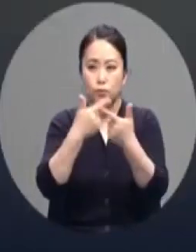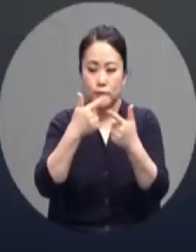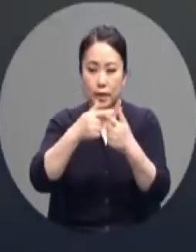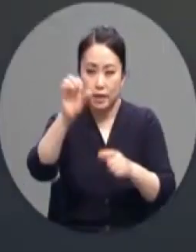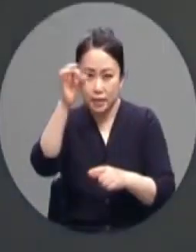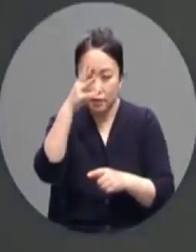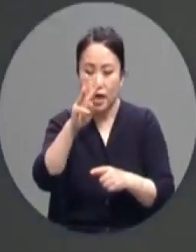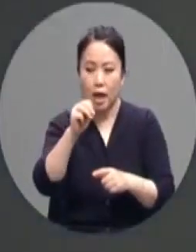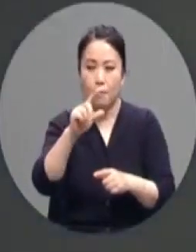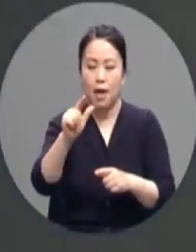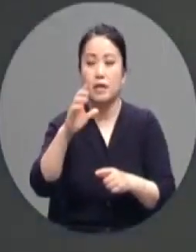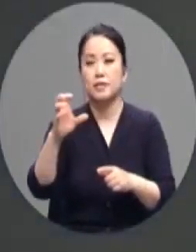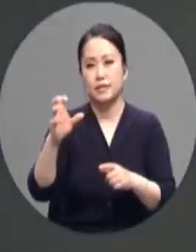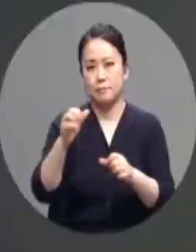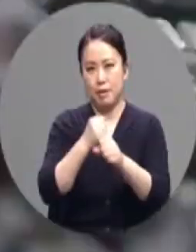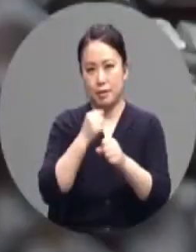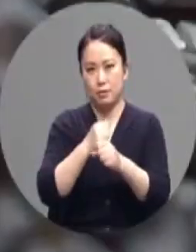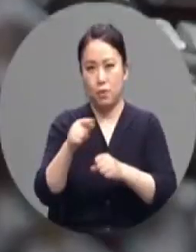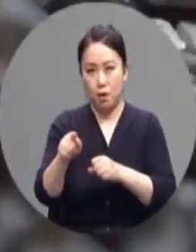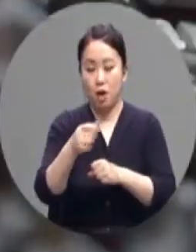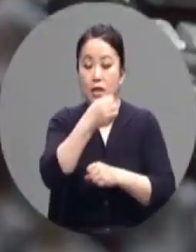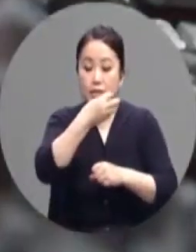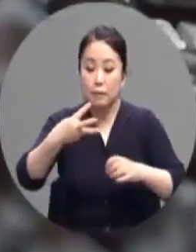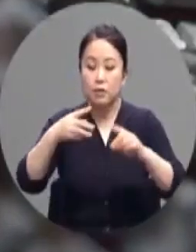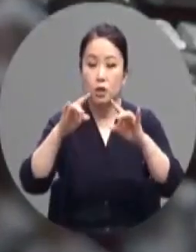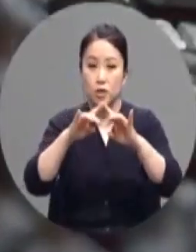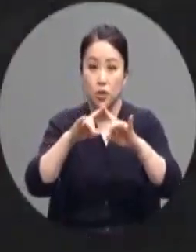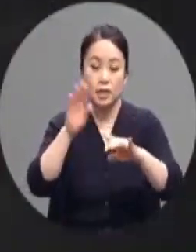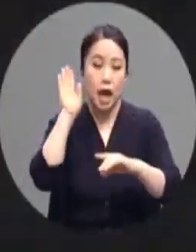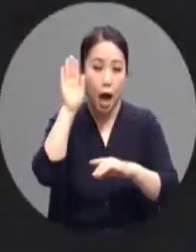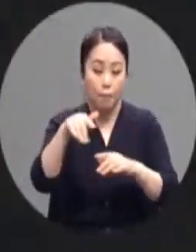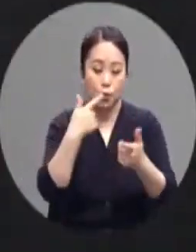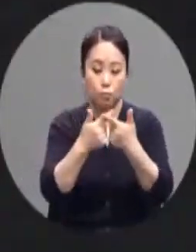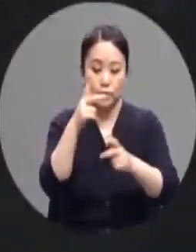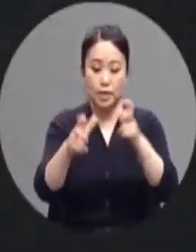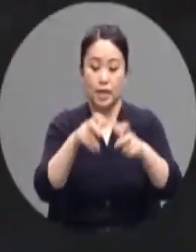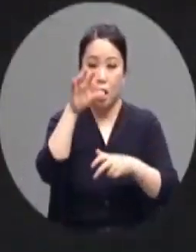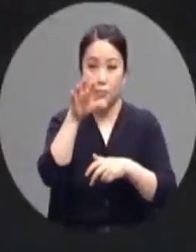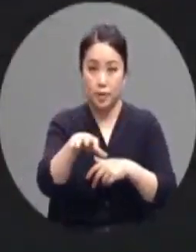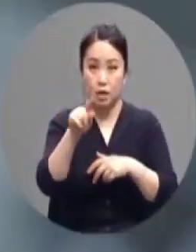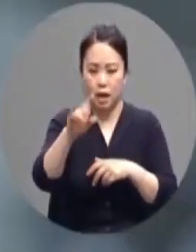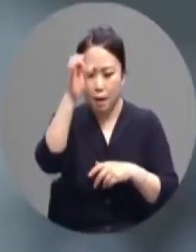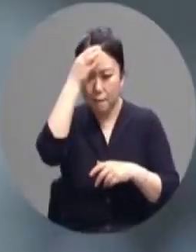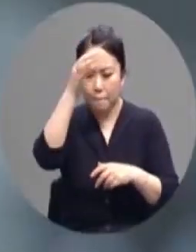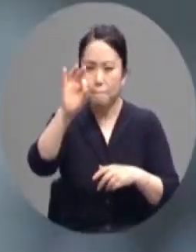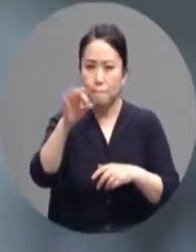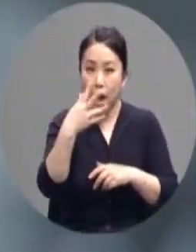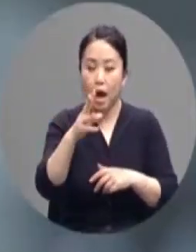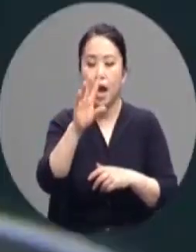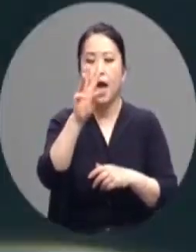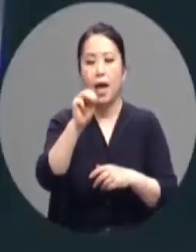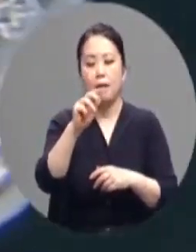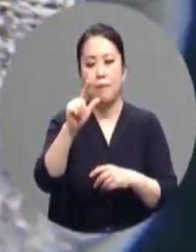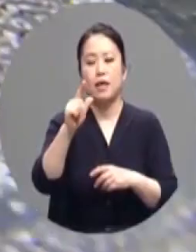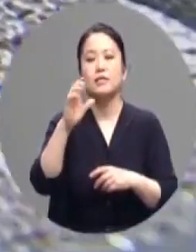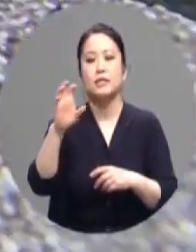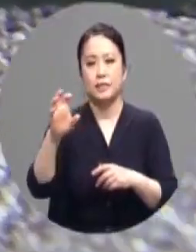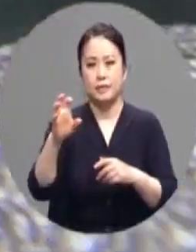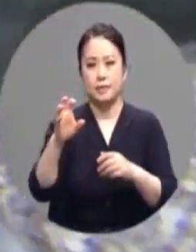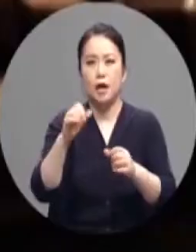투입해 삼성전기는 앞으로 부산 사업장을 차세대 첨단 MLCC 전초기지로 활용할